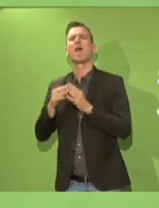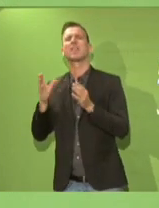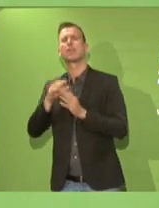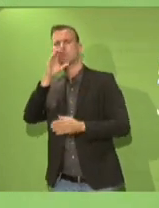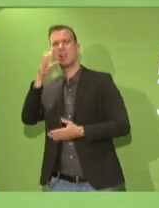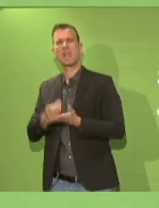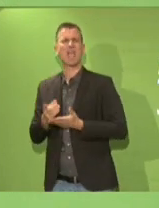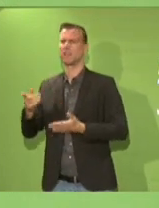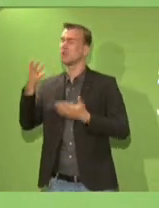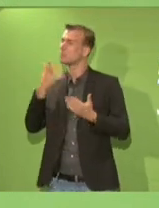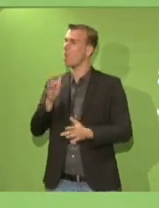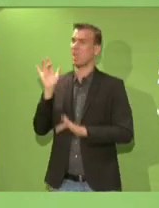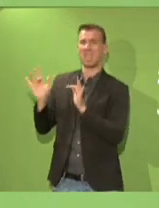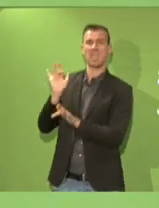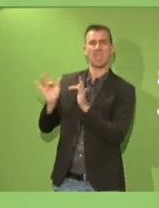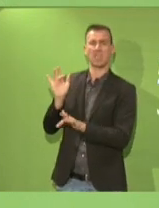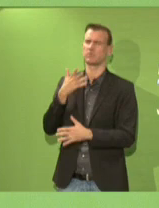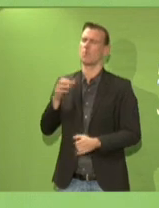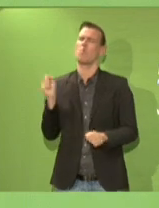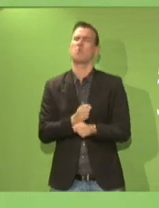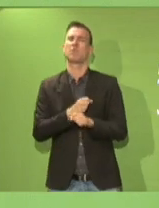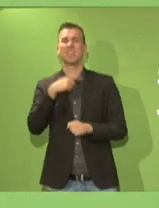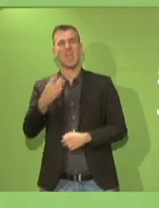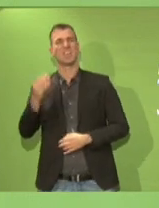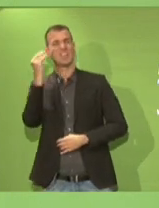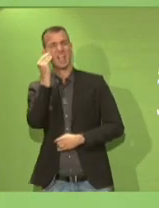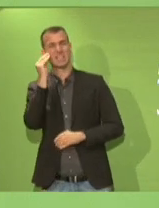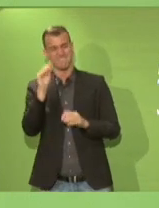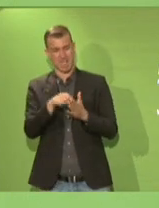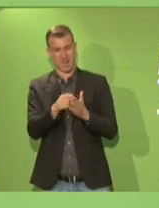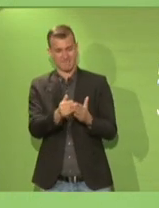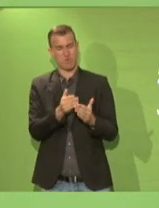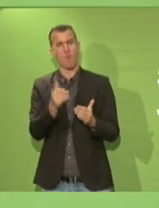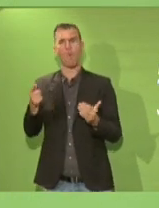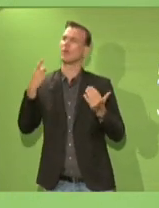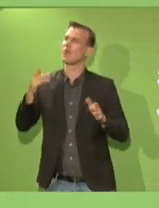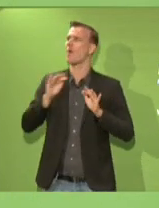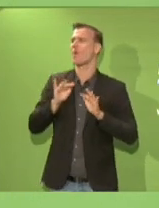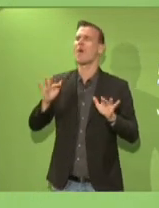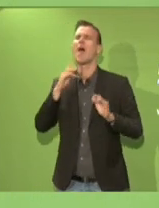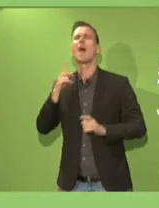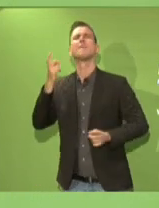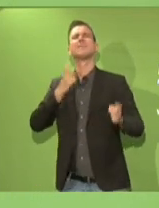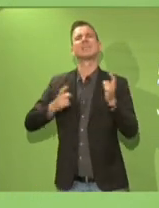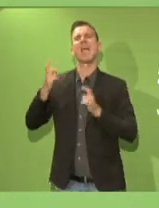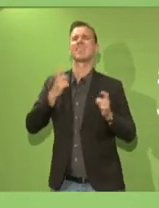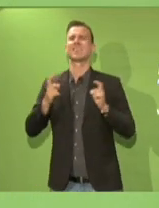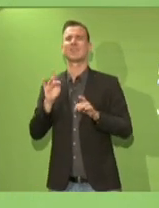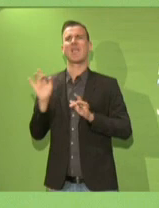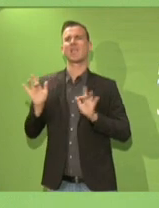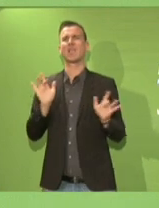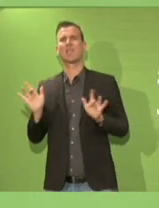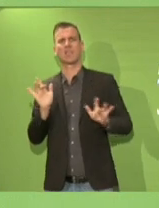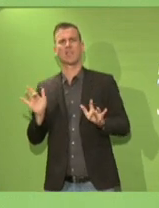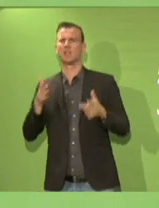die allerunterste Schublade. Und dass die Kanzlerin dann noch kurz vor der Wahl Stimmungen geschürt hat gegen Migrantinnen und Migranten, das